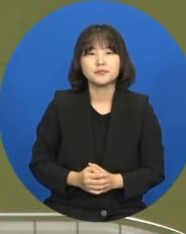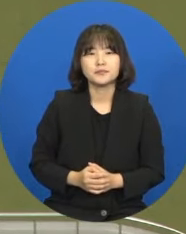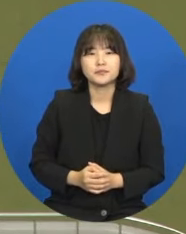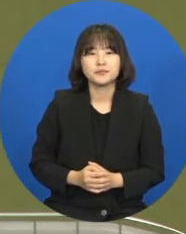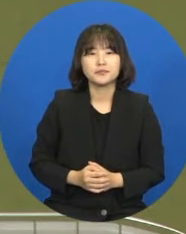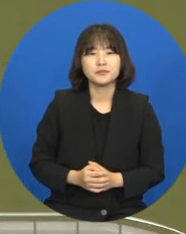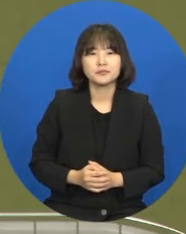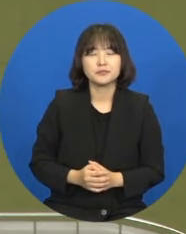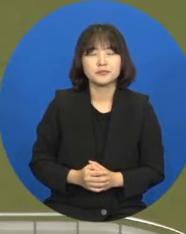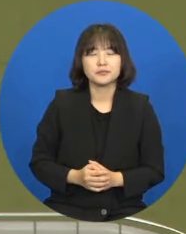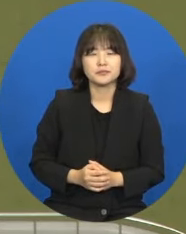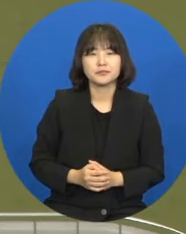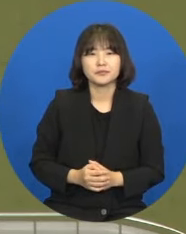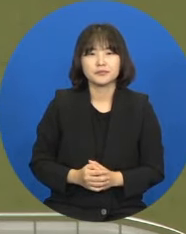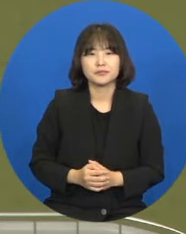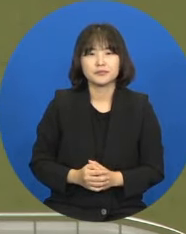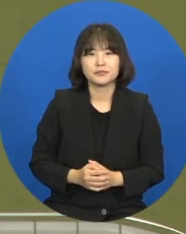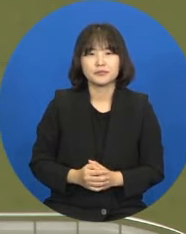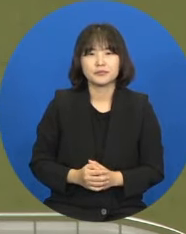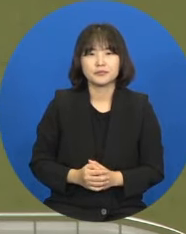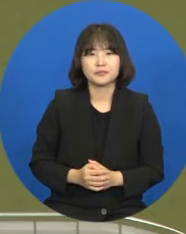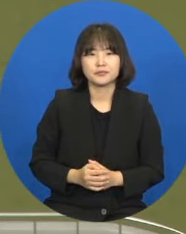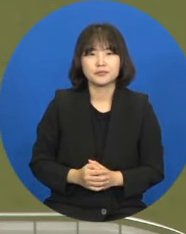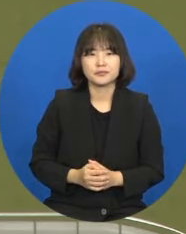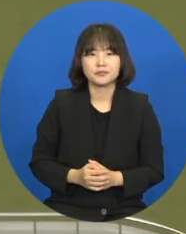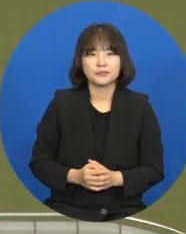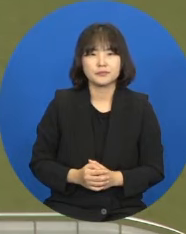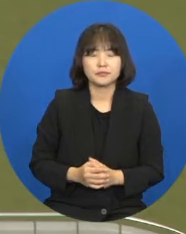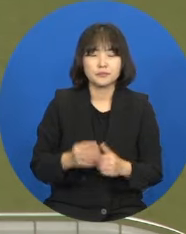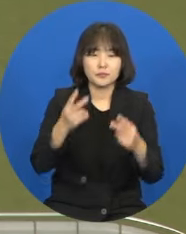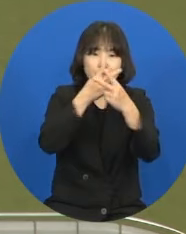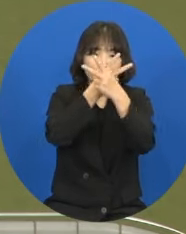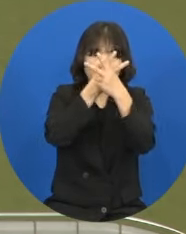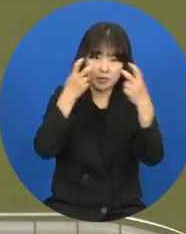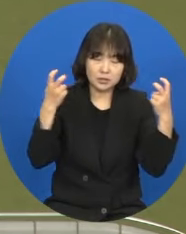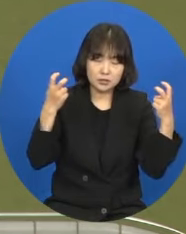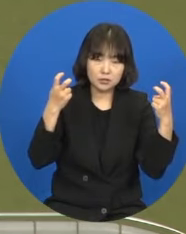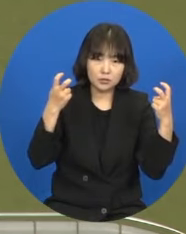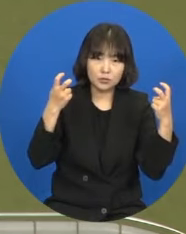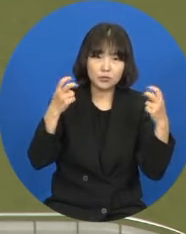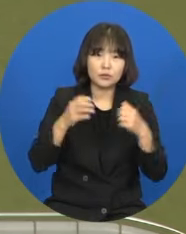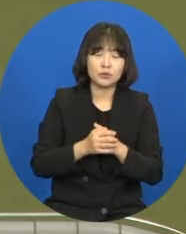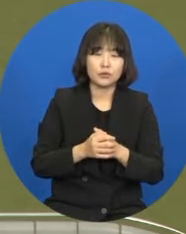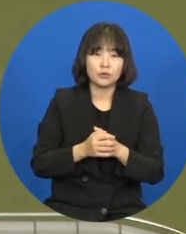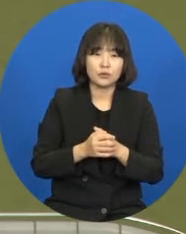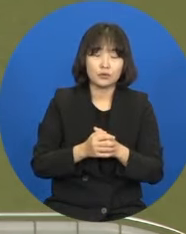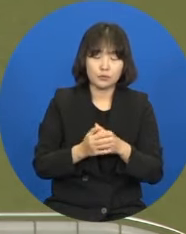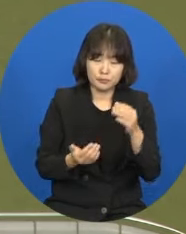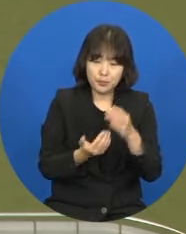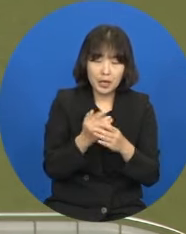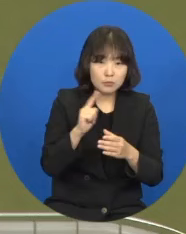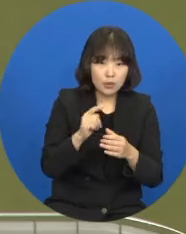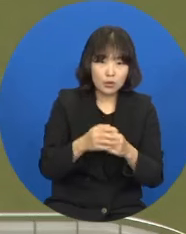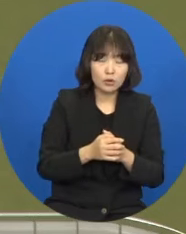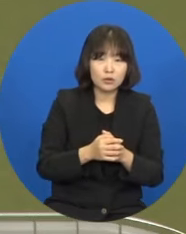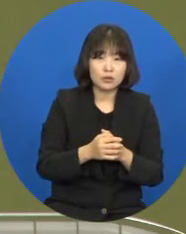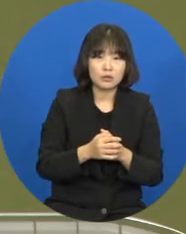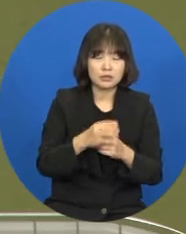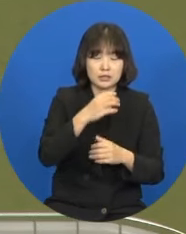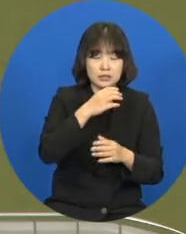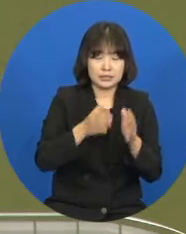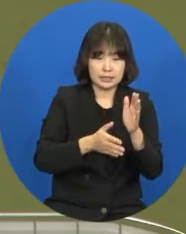권위 자체가 문제는 아니거든요 멕시코에서 이런 일이 있었어요 시장이 당선됐는데 엿세만의